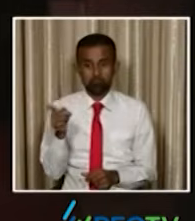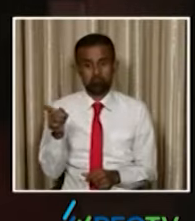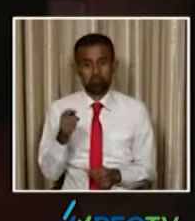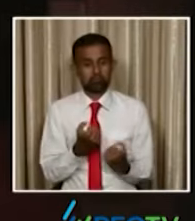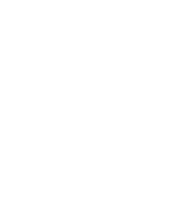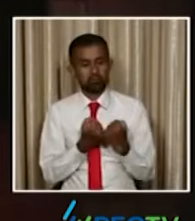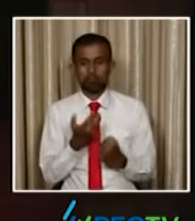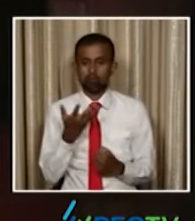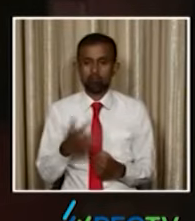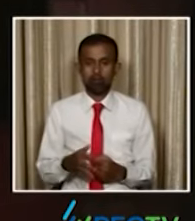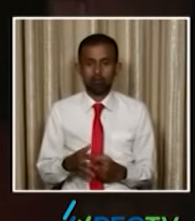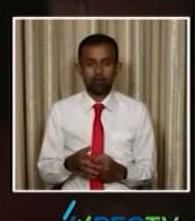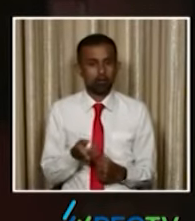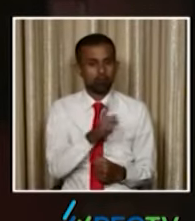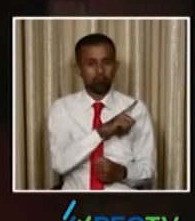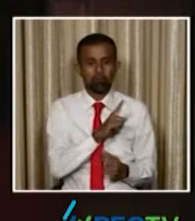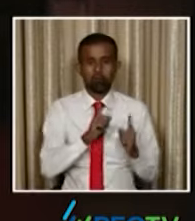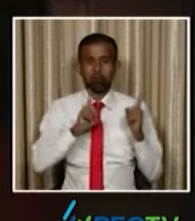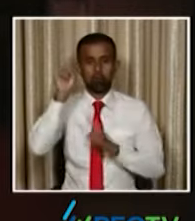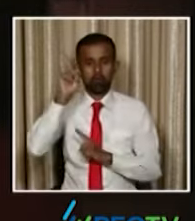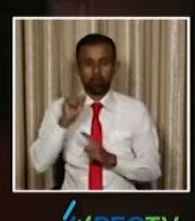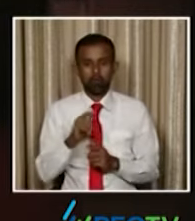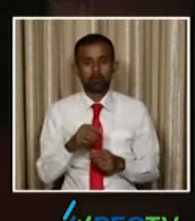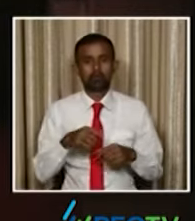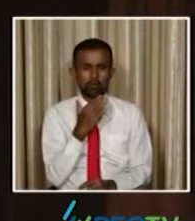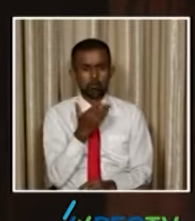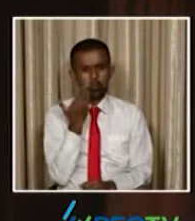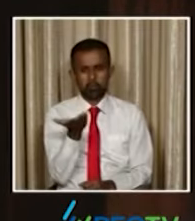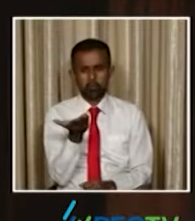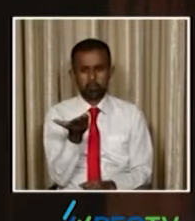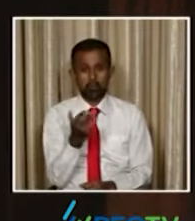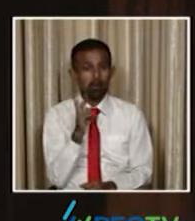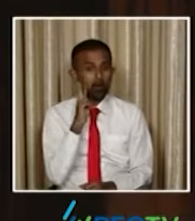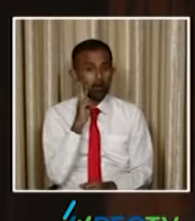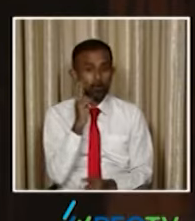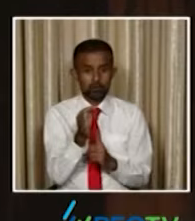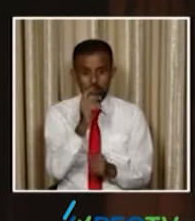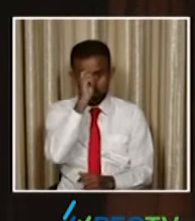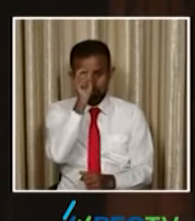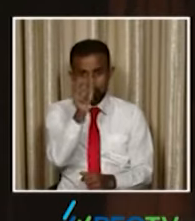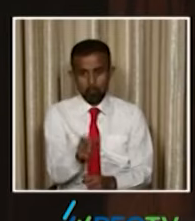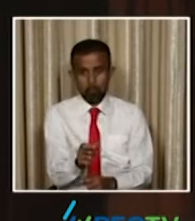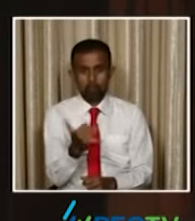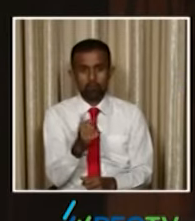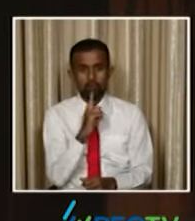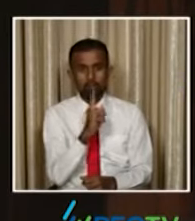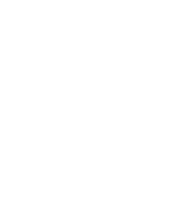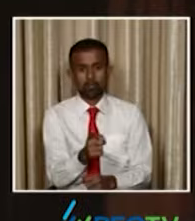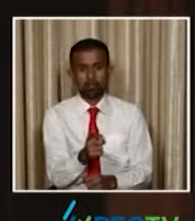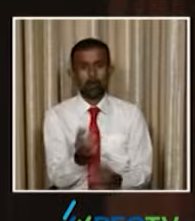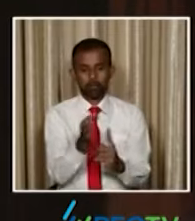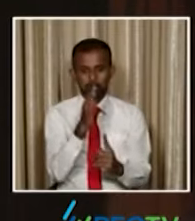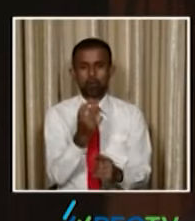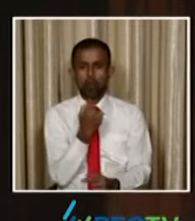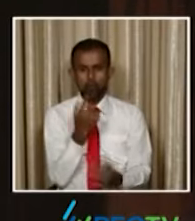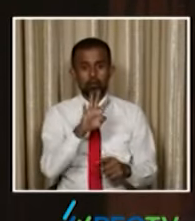අභියෝගේ බාරගත්තේ අනිත් අය පලා ගියා එතනත් පලා තියෙනවා මාර්කෙඩියේ රනිල් වික්‍රමසිංහ ජනාධිපතිතුමාට සමහර අය කියනවා පින්ජඩ අධිපති කියලා. ඔව්